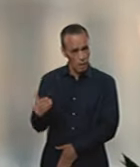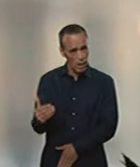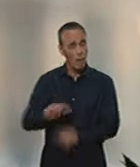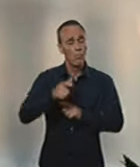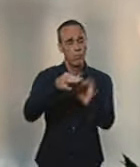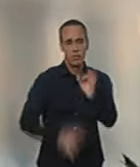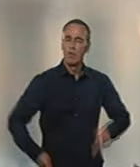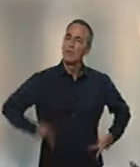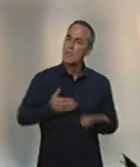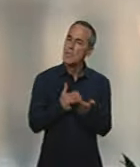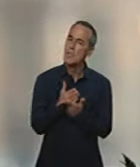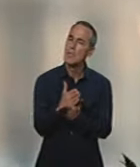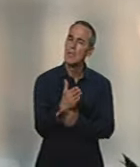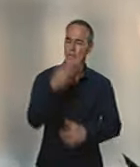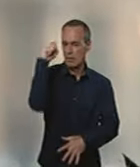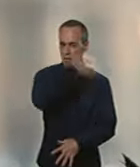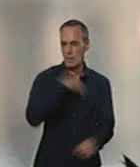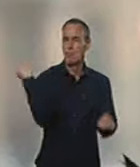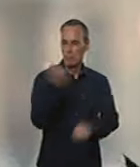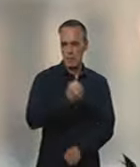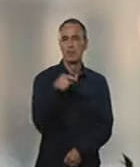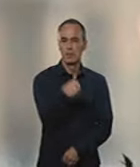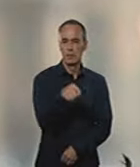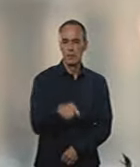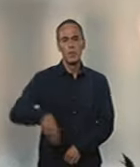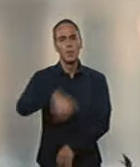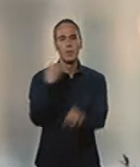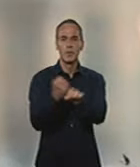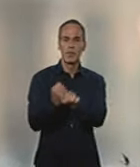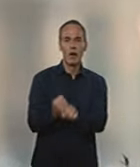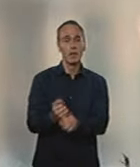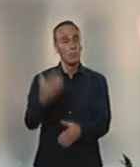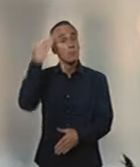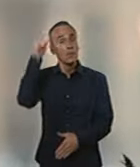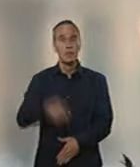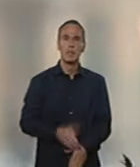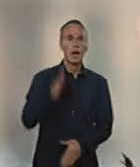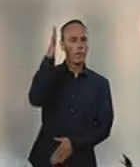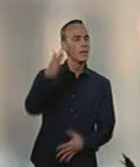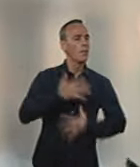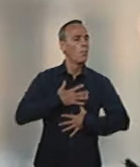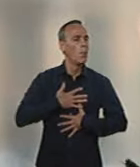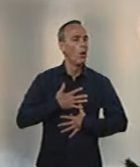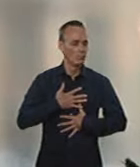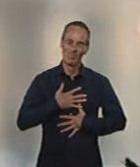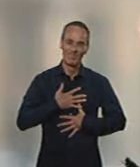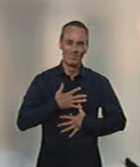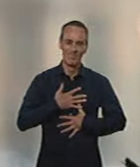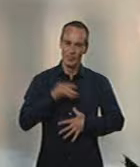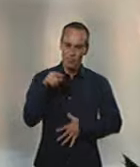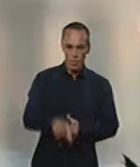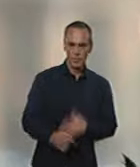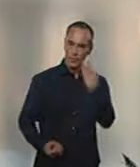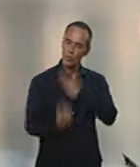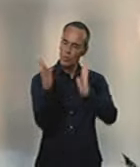difficile alors tous ceux qui travaillent continueront de percevoir l'avenir non comme une promesse mais comme une menace je veux un nouveau